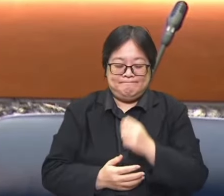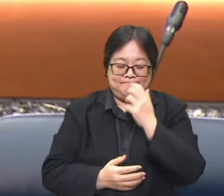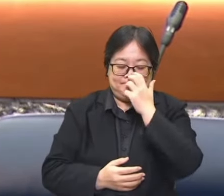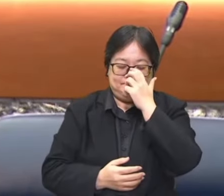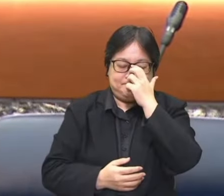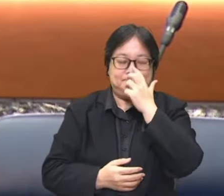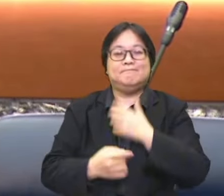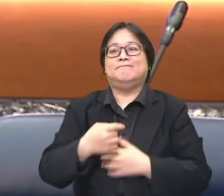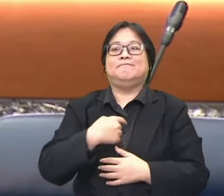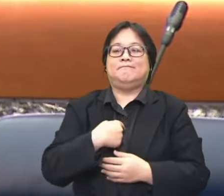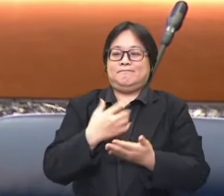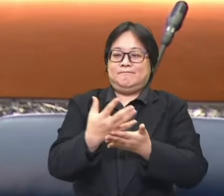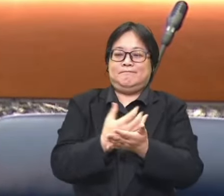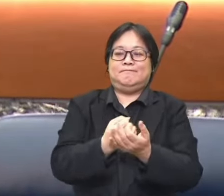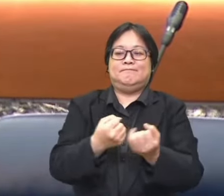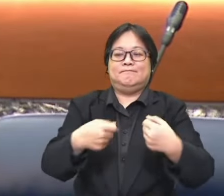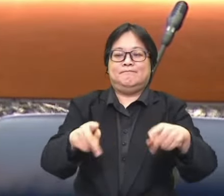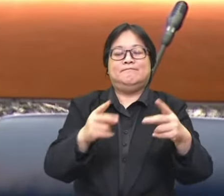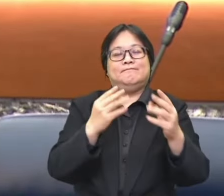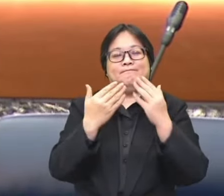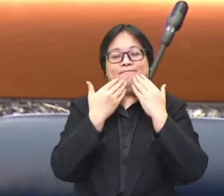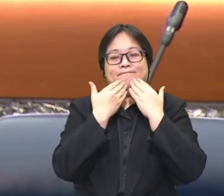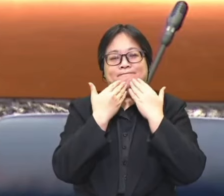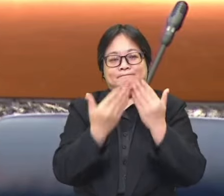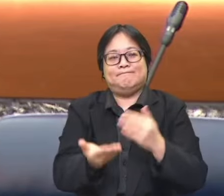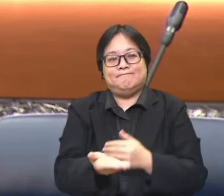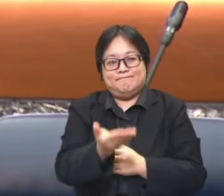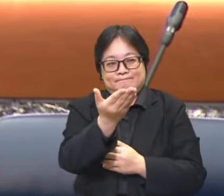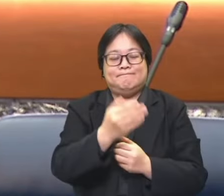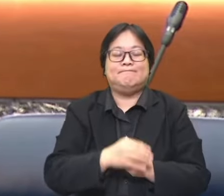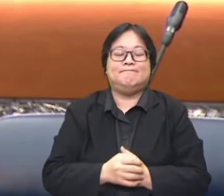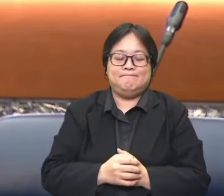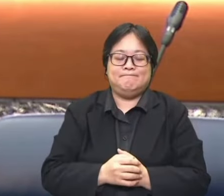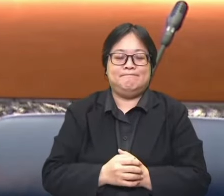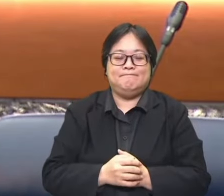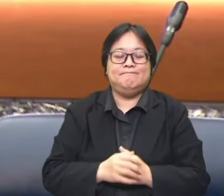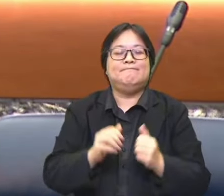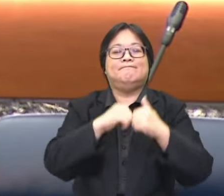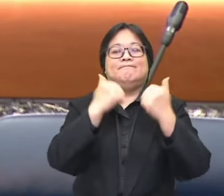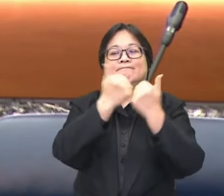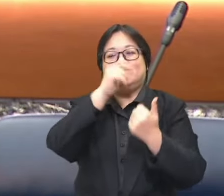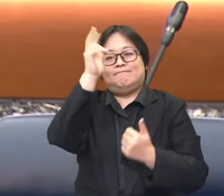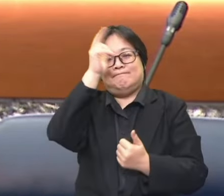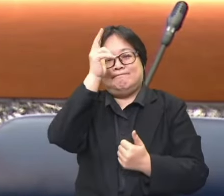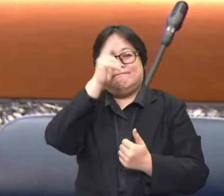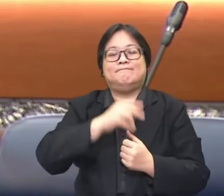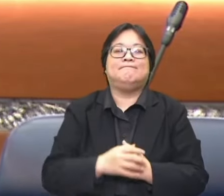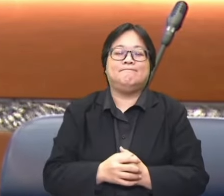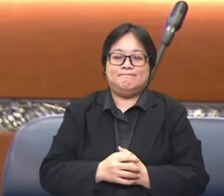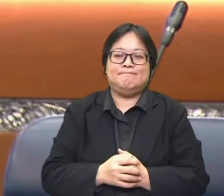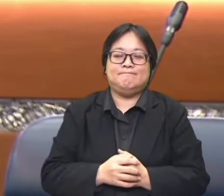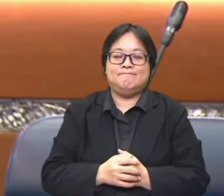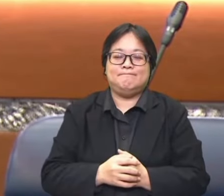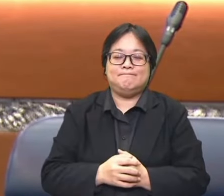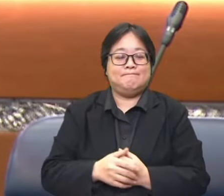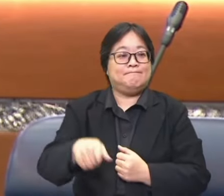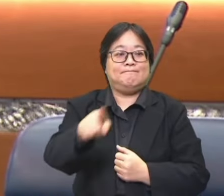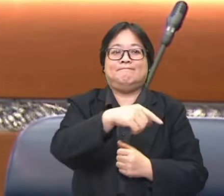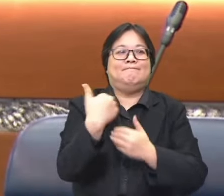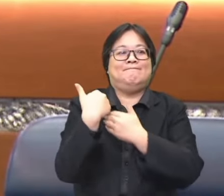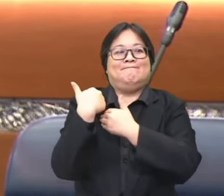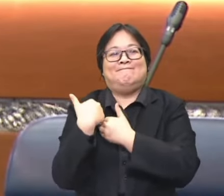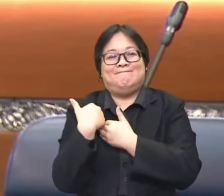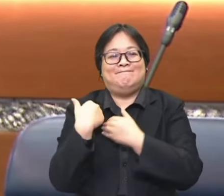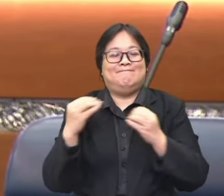Saya mengambil kesempatan untuk mengucapkan terima kasih kepada agensi kerajaan yang mengendalikan